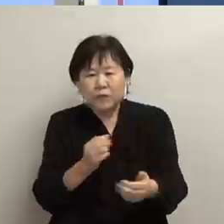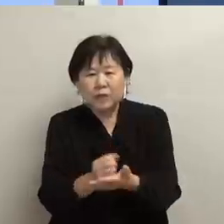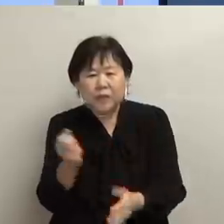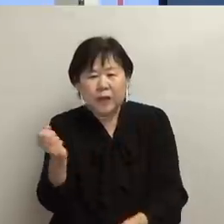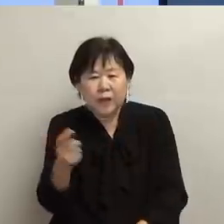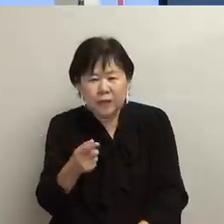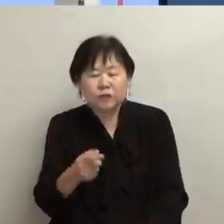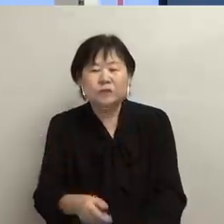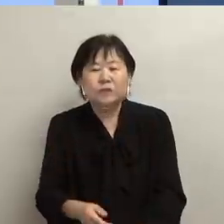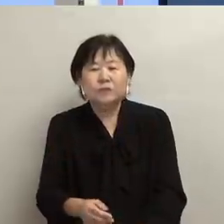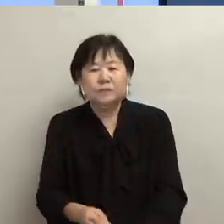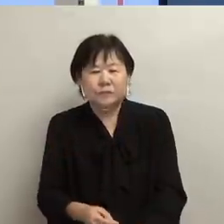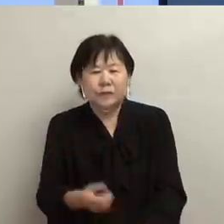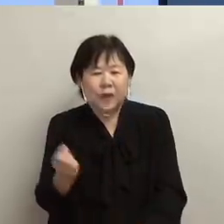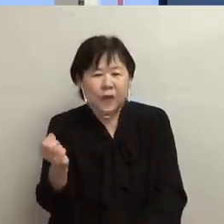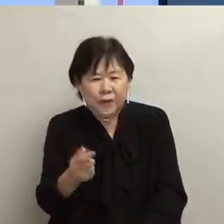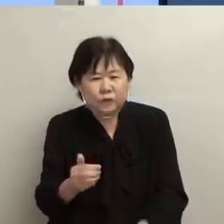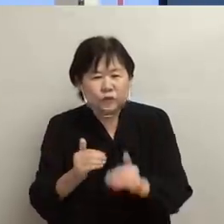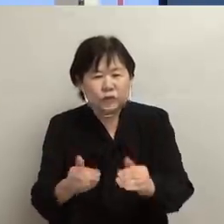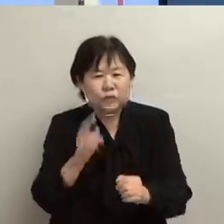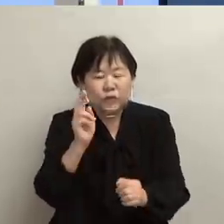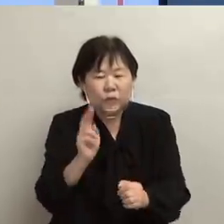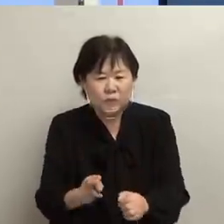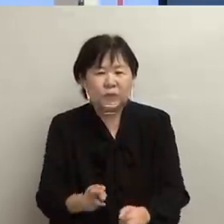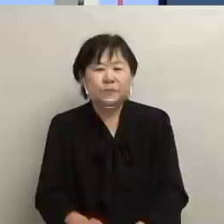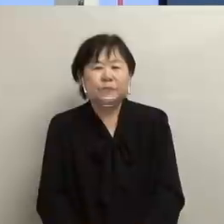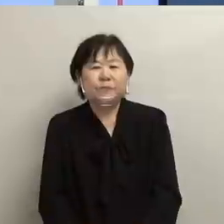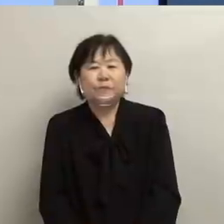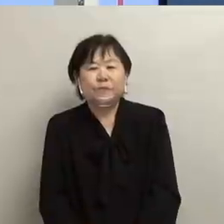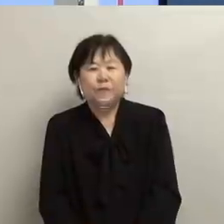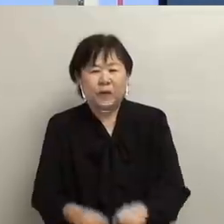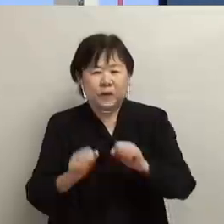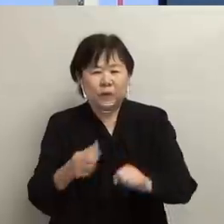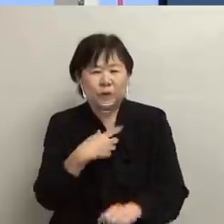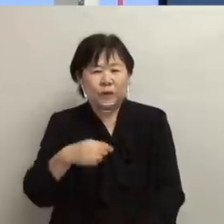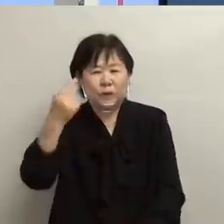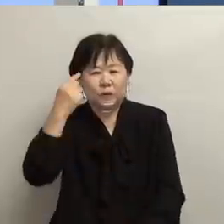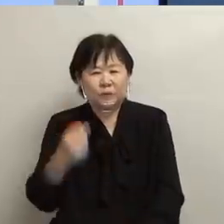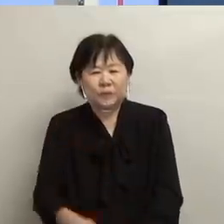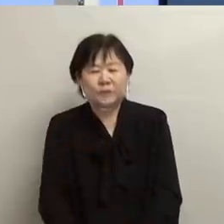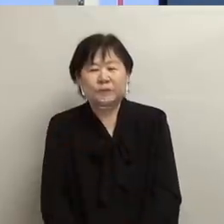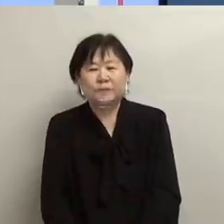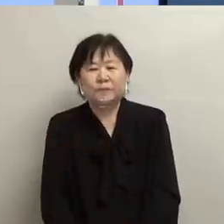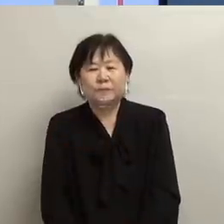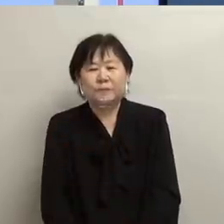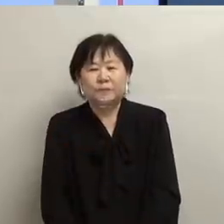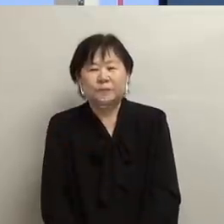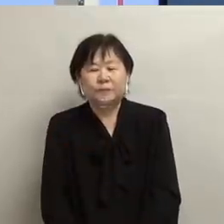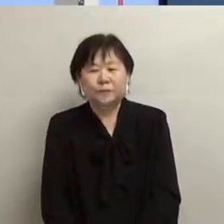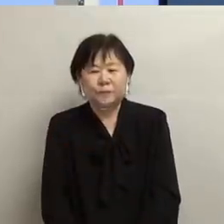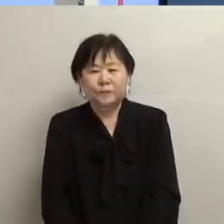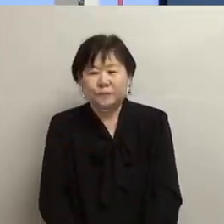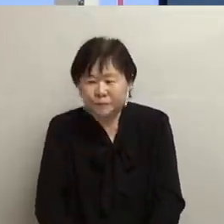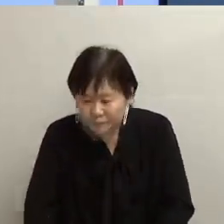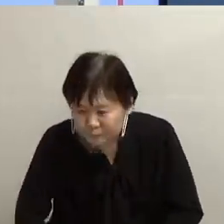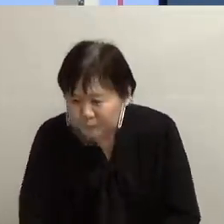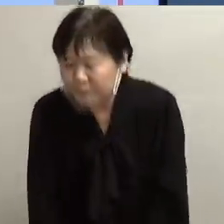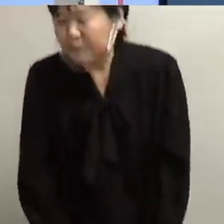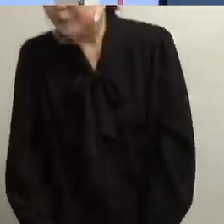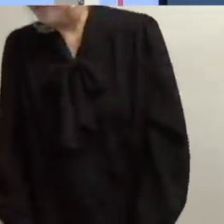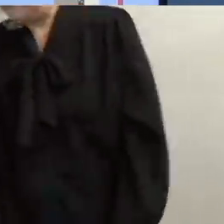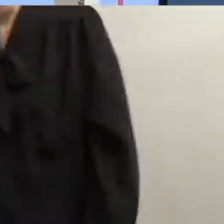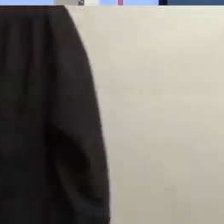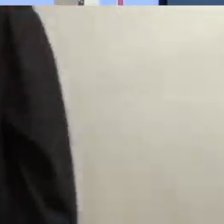マイナー誌できるように引き続き全力で頑張ってまいりたいと思いますついて若年層へのワクチン接種